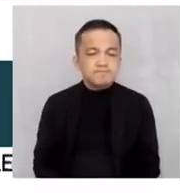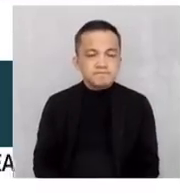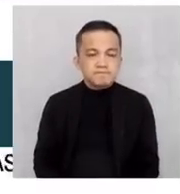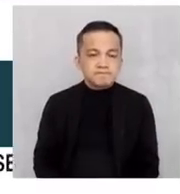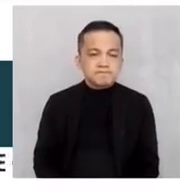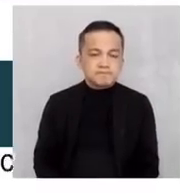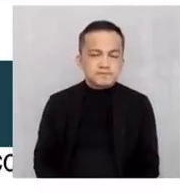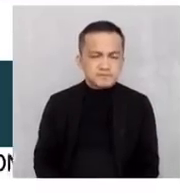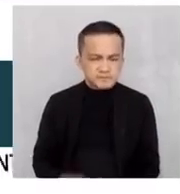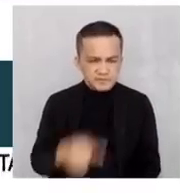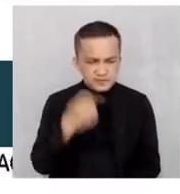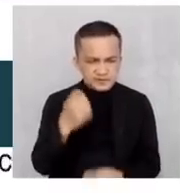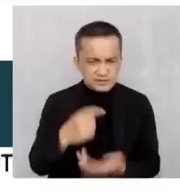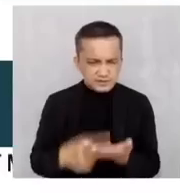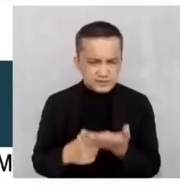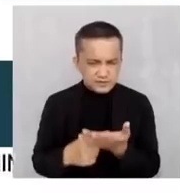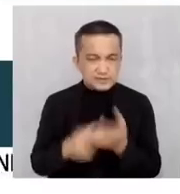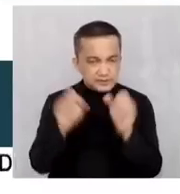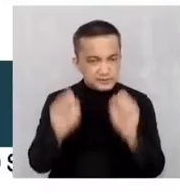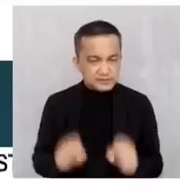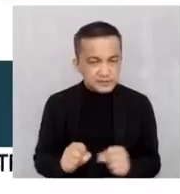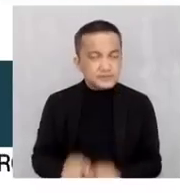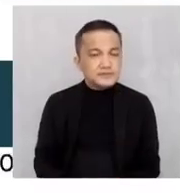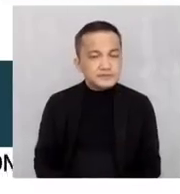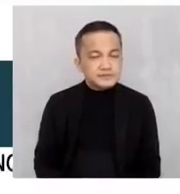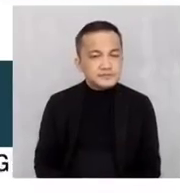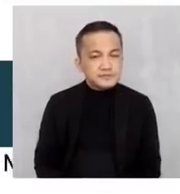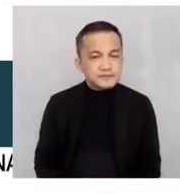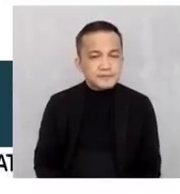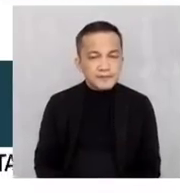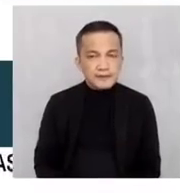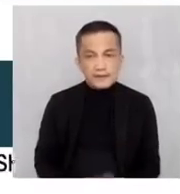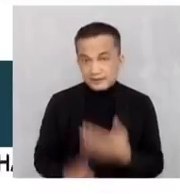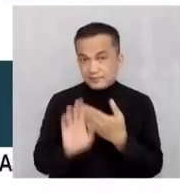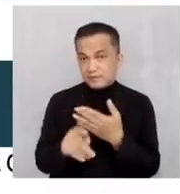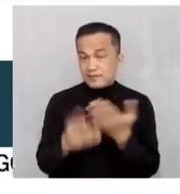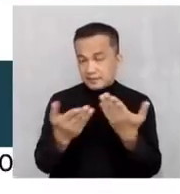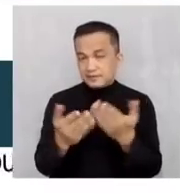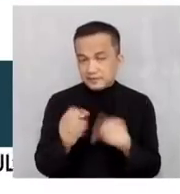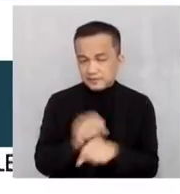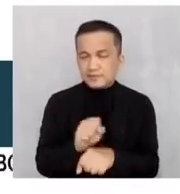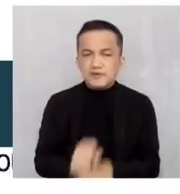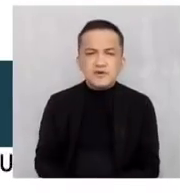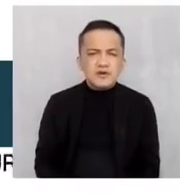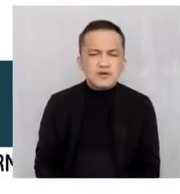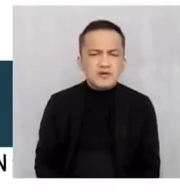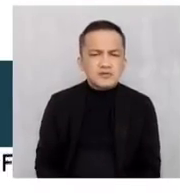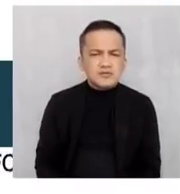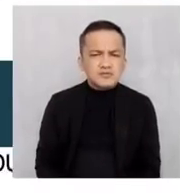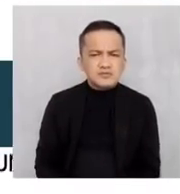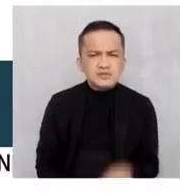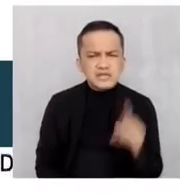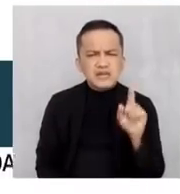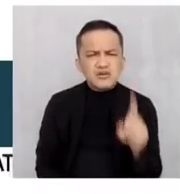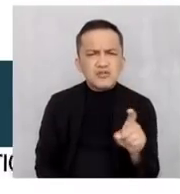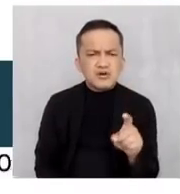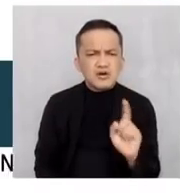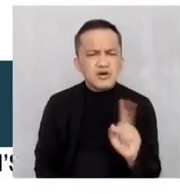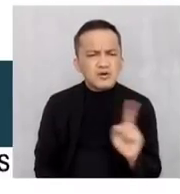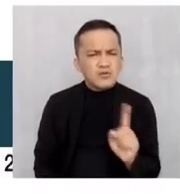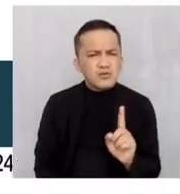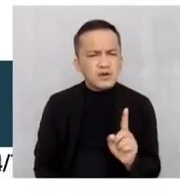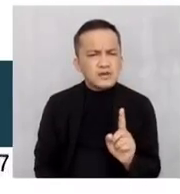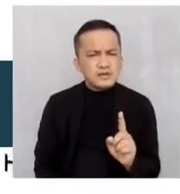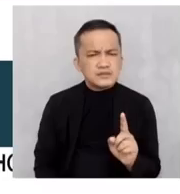deliberation season na po, no? Kapag bumalik kayo sa trabaho. Ang tanong, ano ko kaya ang hindi